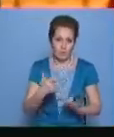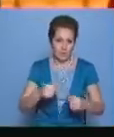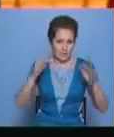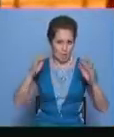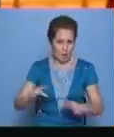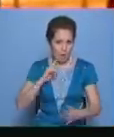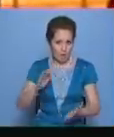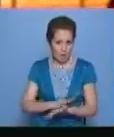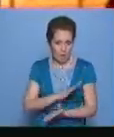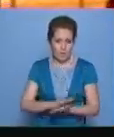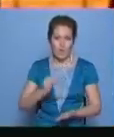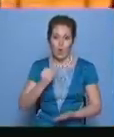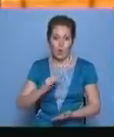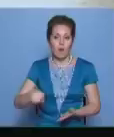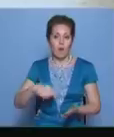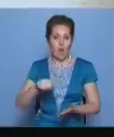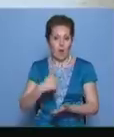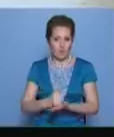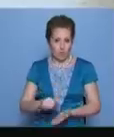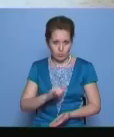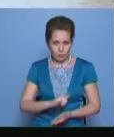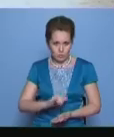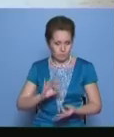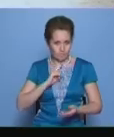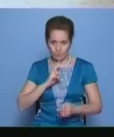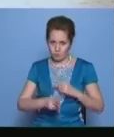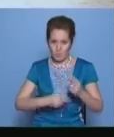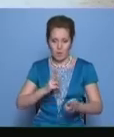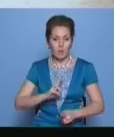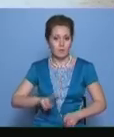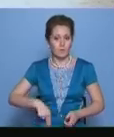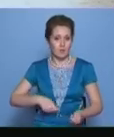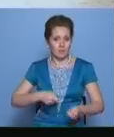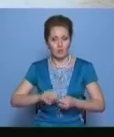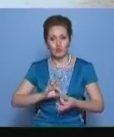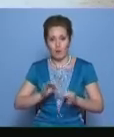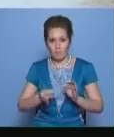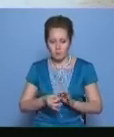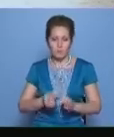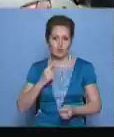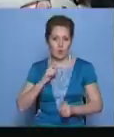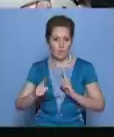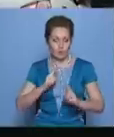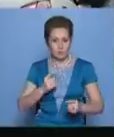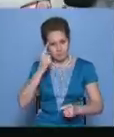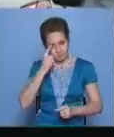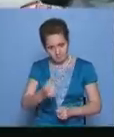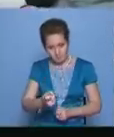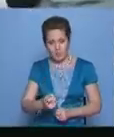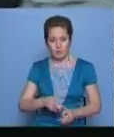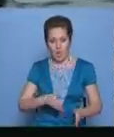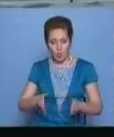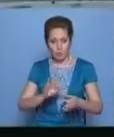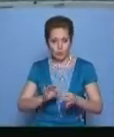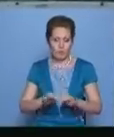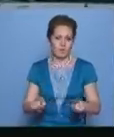Удмуртии отдельная претензия к ижевским властям. 2 недели назад на таком же совещании разговор о дорогах был. Предупреждали. Но снова